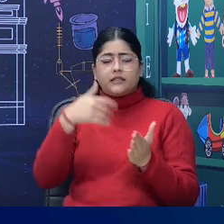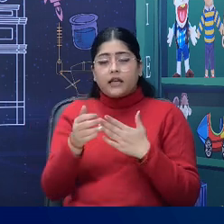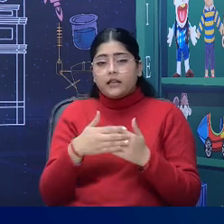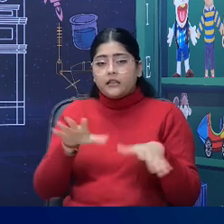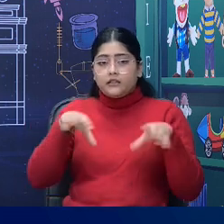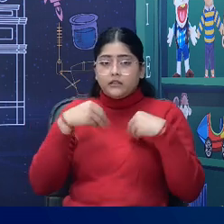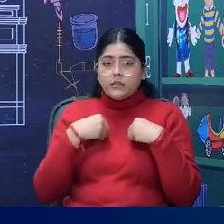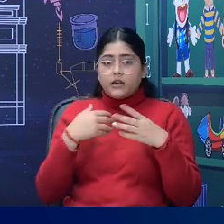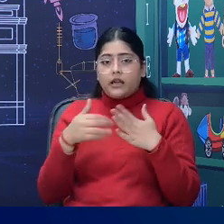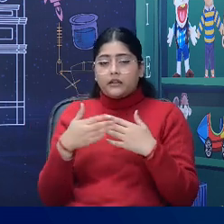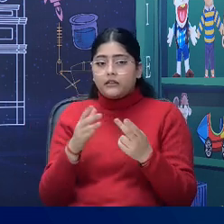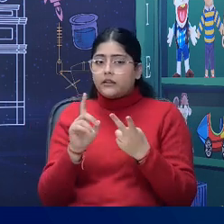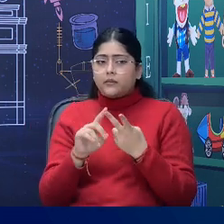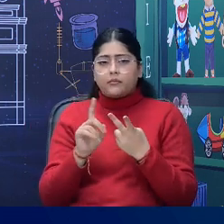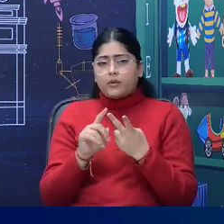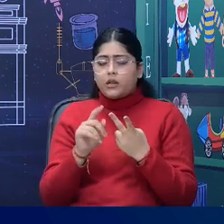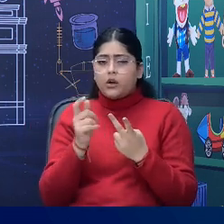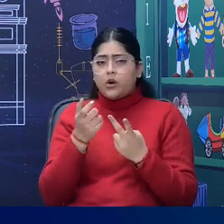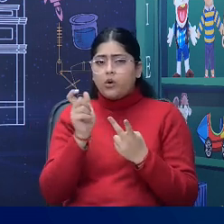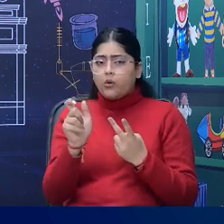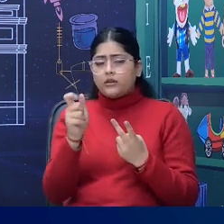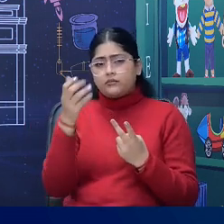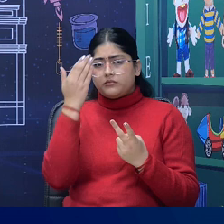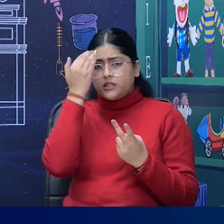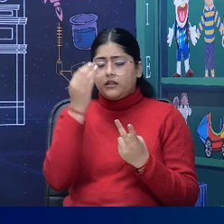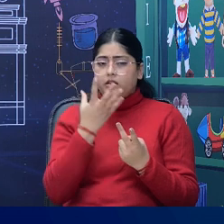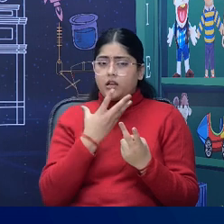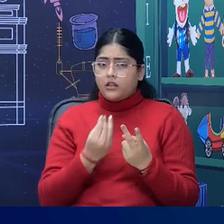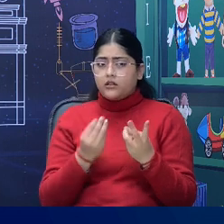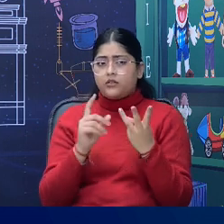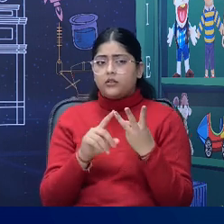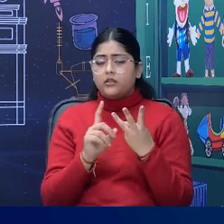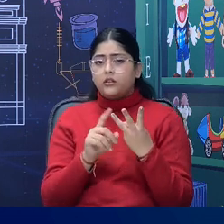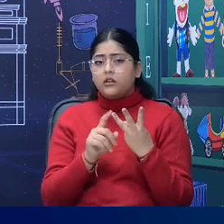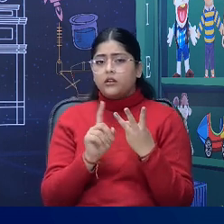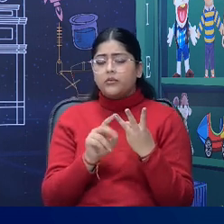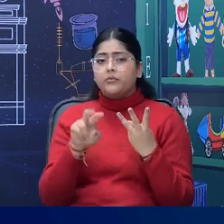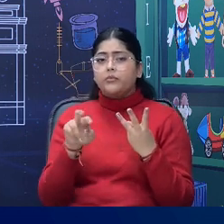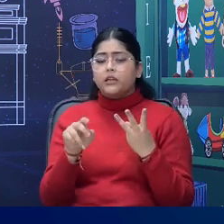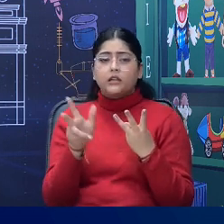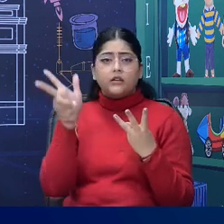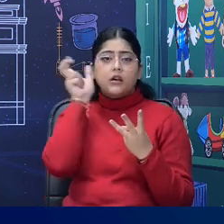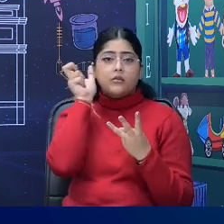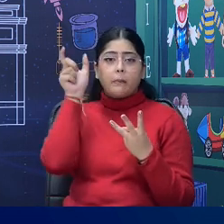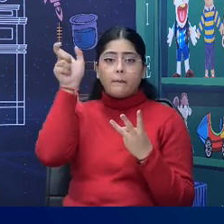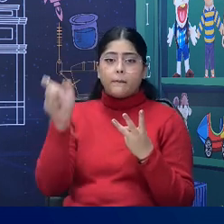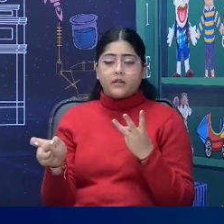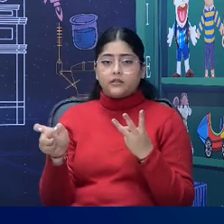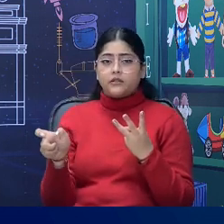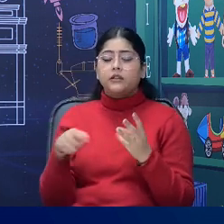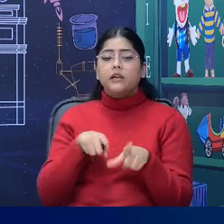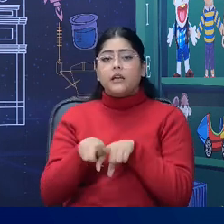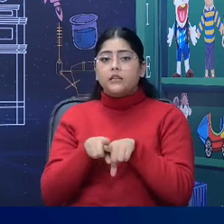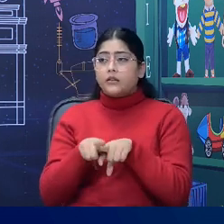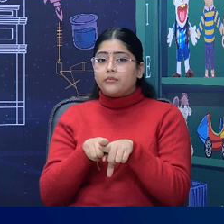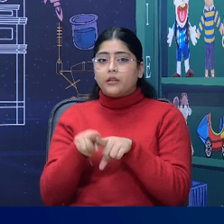लीजिए हताश तो आप समझ रहे हैं कि परेशान हो गया निराश हो गए निराश हो गए हैं श्रोता मतलब सुनने वाला लिनर जैसे कि हम लोग अभी